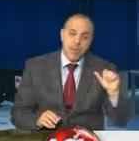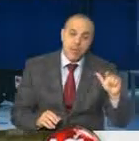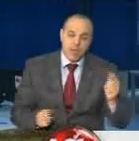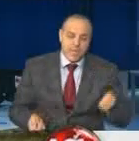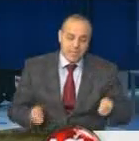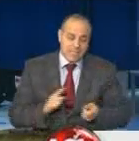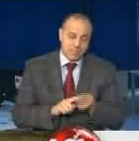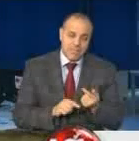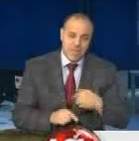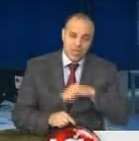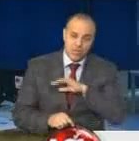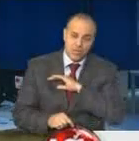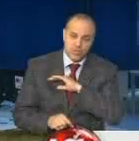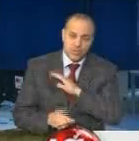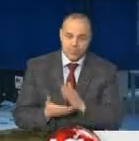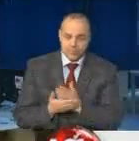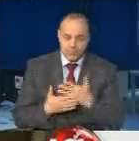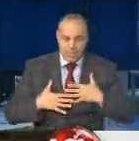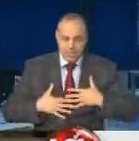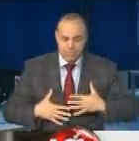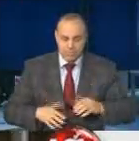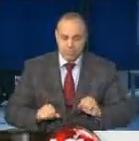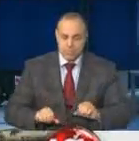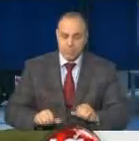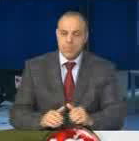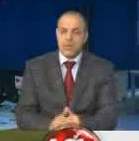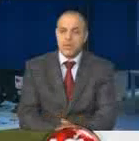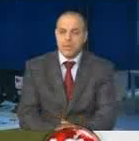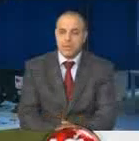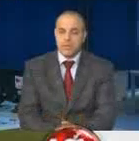تمارين خاصة بإشراف المعدة البدنية.